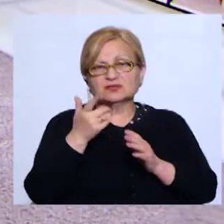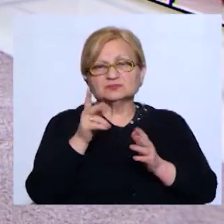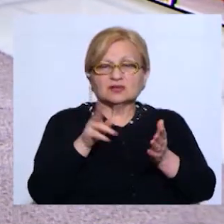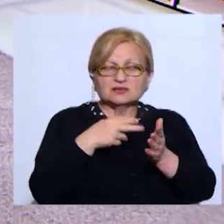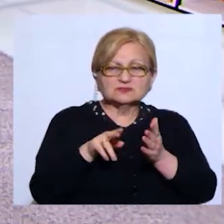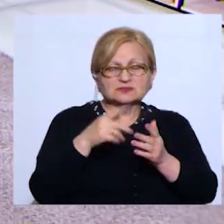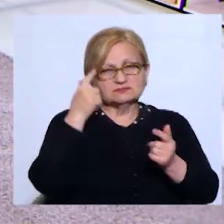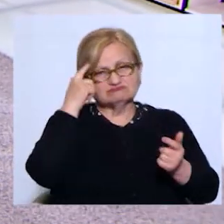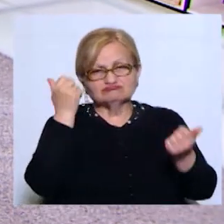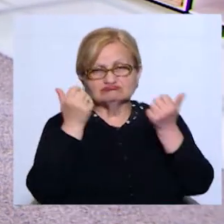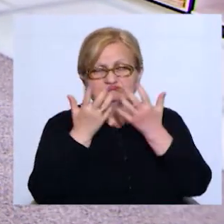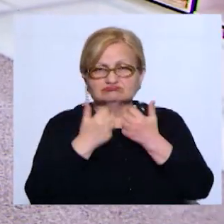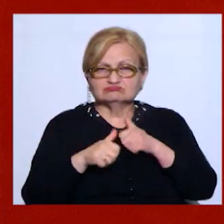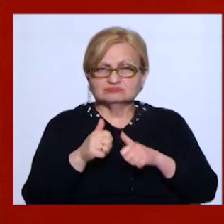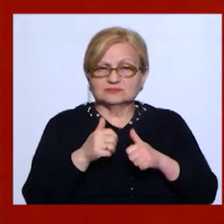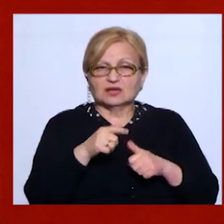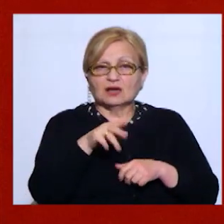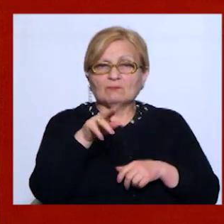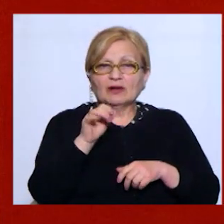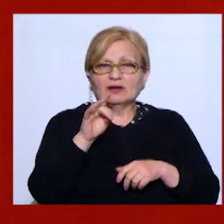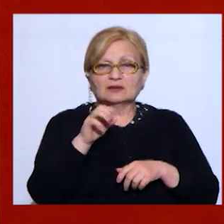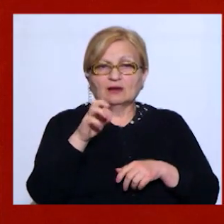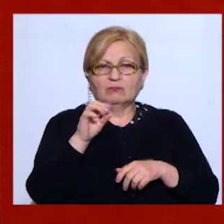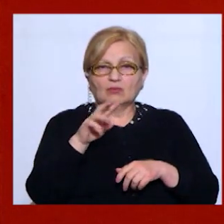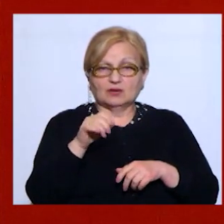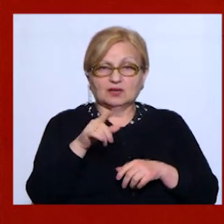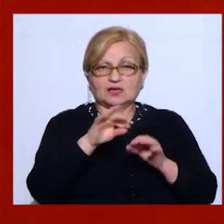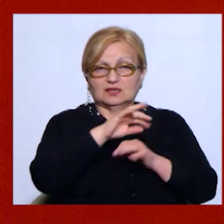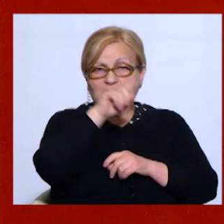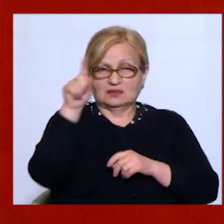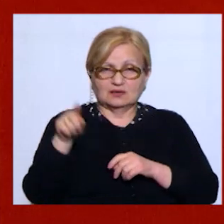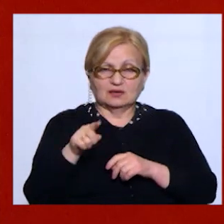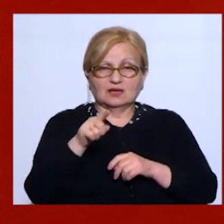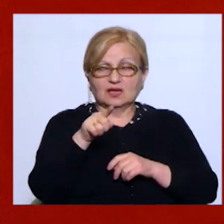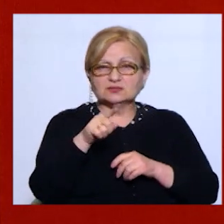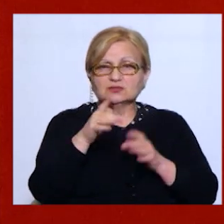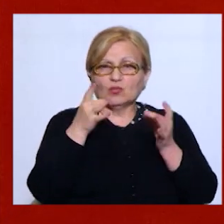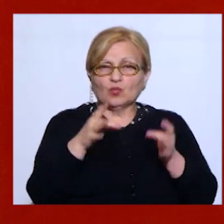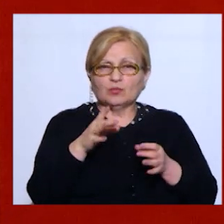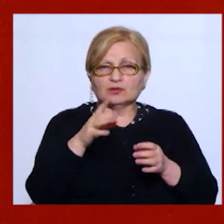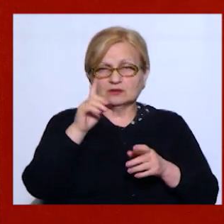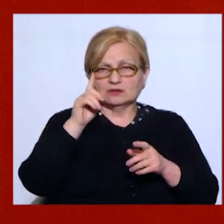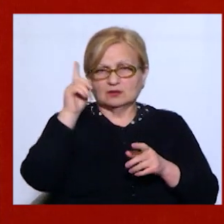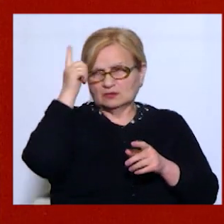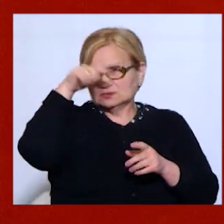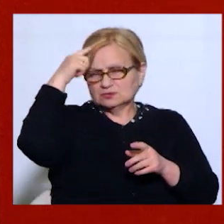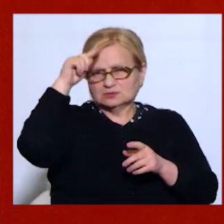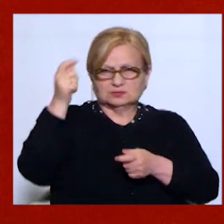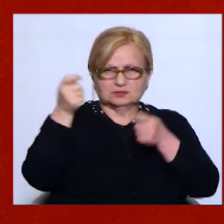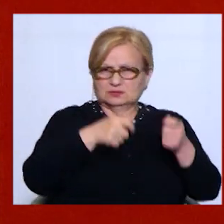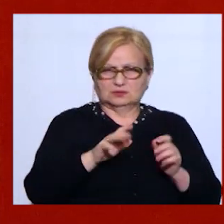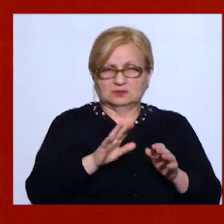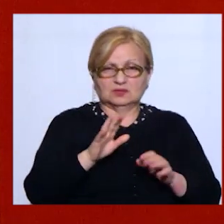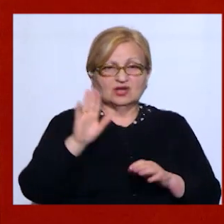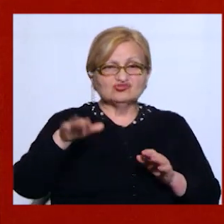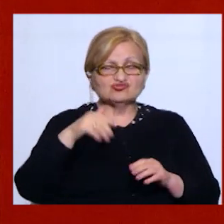მინდა გცოდნოდათ, რომ უბრალოდ ეს პარაბოლა ან წრფივი ფუნქცია არ არის ჰაერიდან მოტანილი და არ არის ასს მოკლებული. შემდეგ